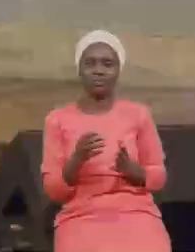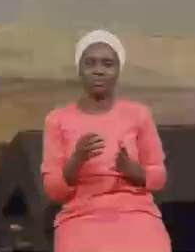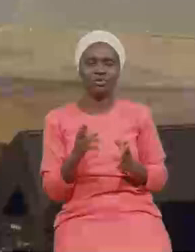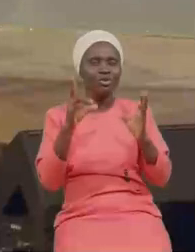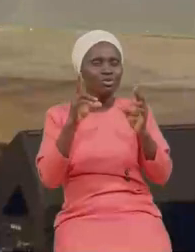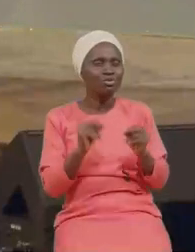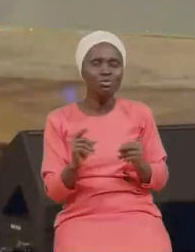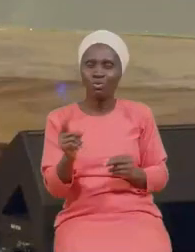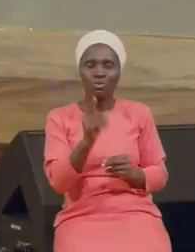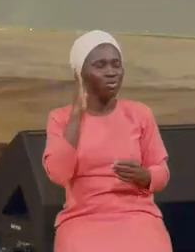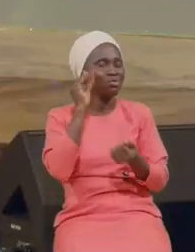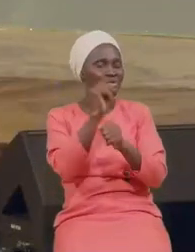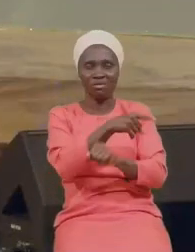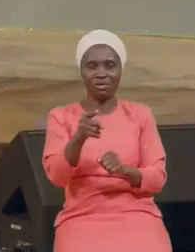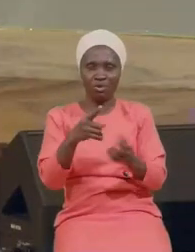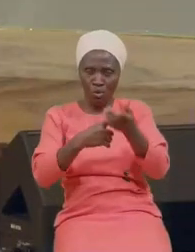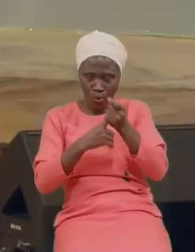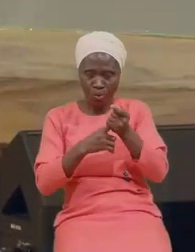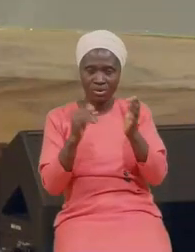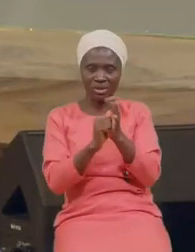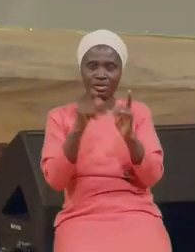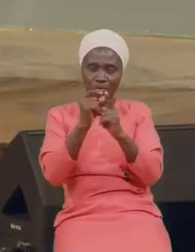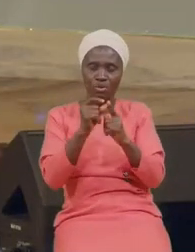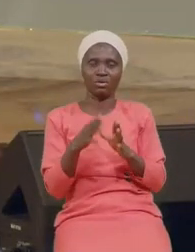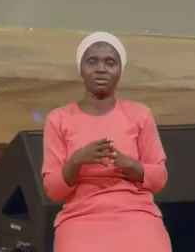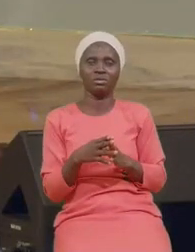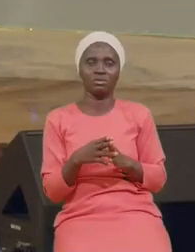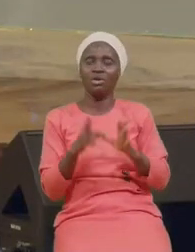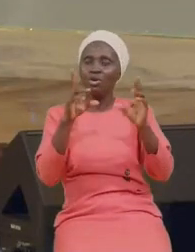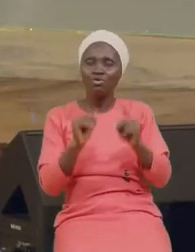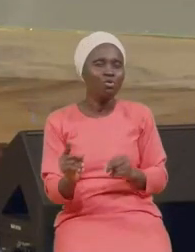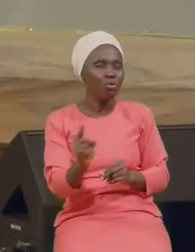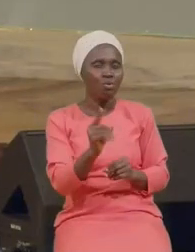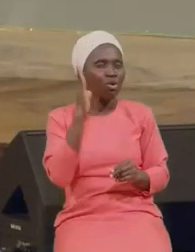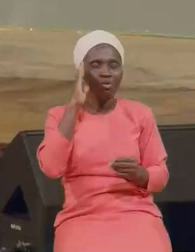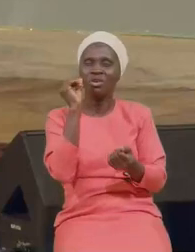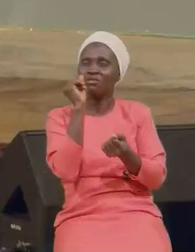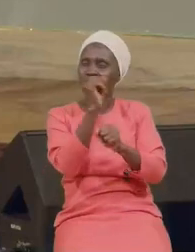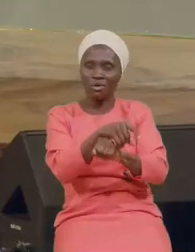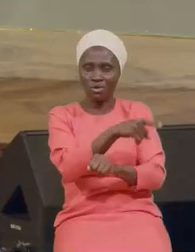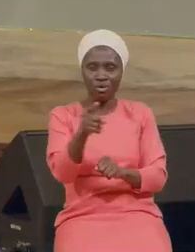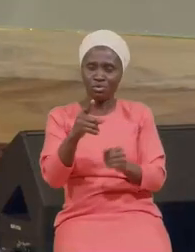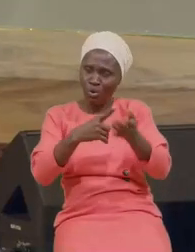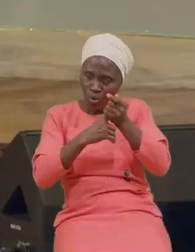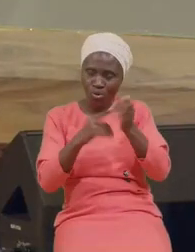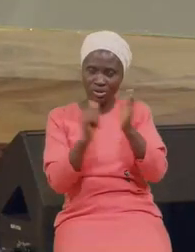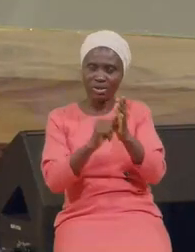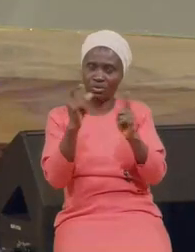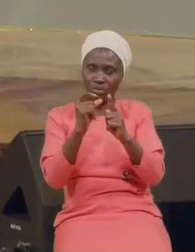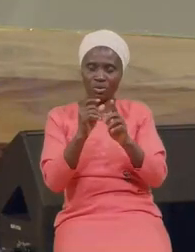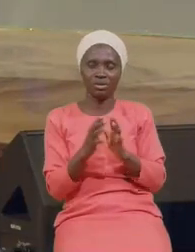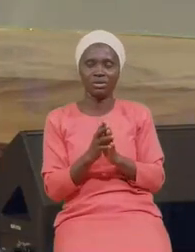personne ne te vaincra arbre embrasse cette parole personne ne te vaincra embrasse cette parole